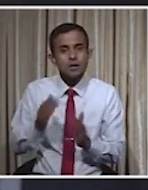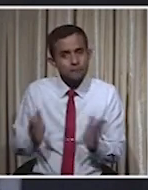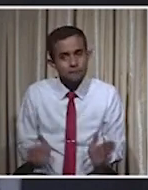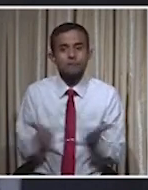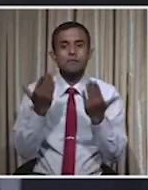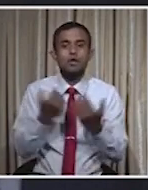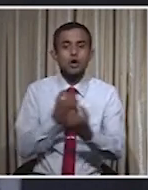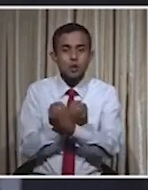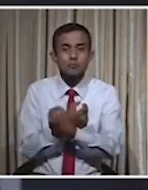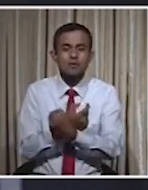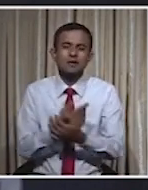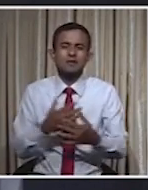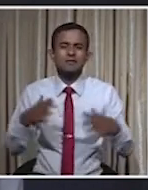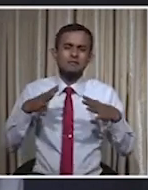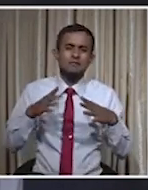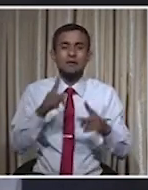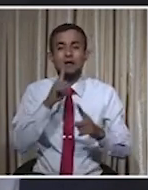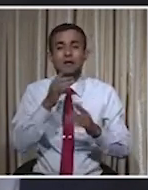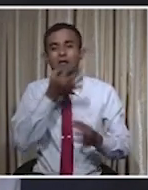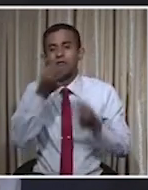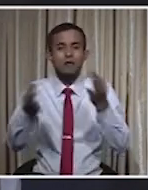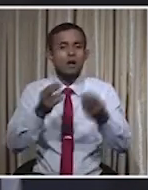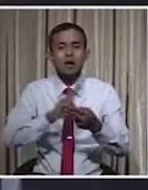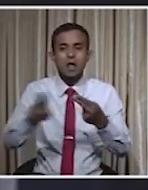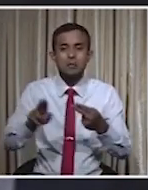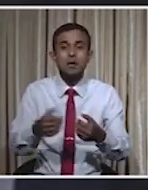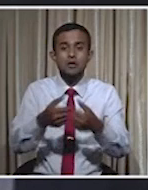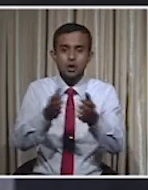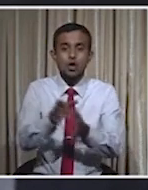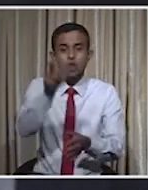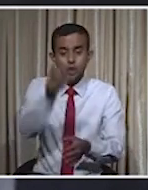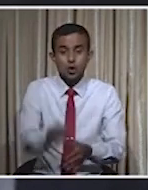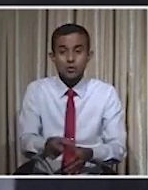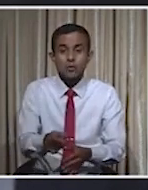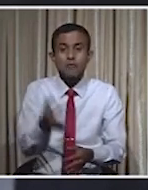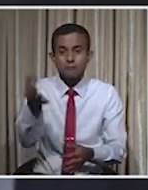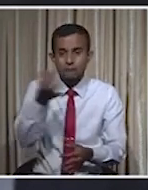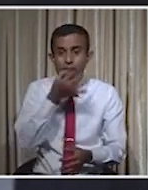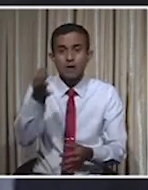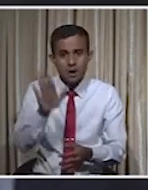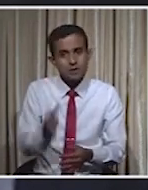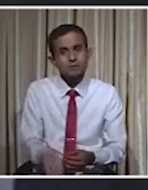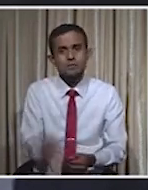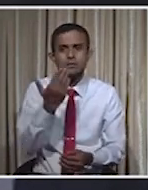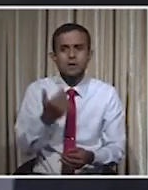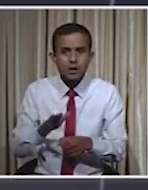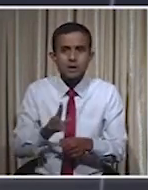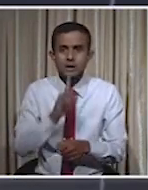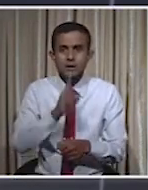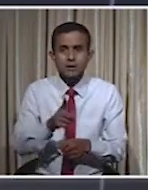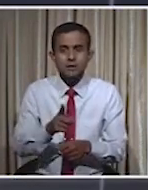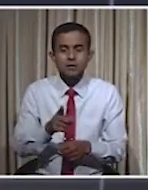කරන්න පොලිසියට නිකුරුනේ දෝෂාරෝපණය කරන්න අපා තමුන්නාසලට යම් කිසි පැමිණිල්ලක් තියෙනවා නම් කරන්න ඒ ගැන අපි විභාග කරන්න